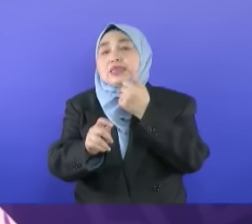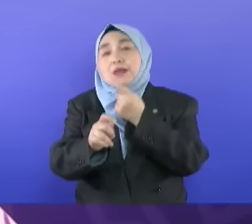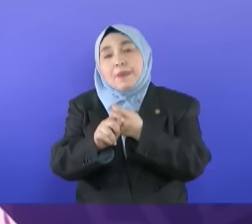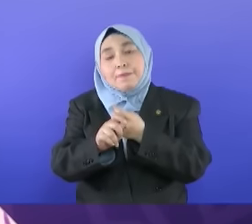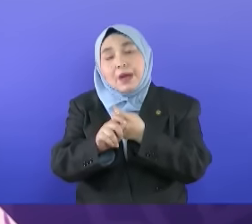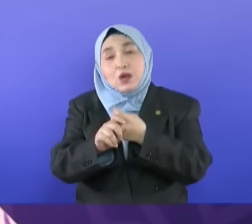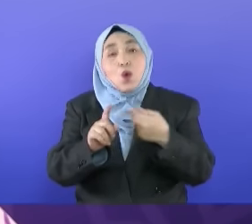huruf Kenapa